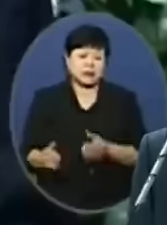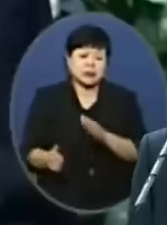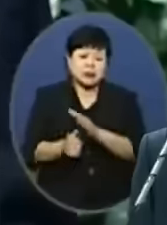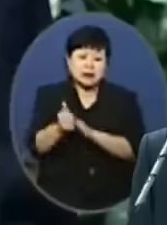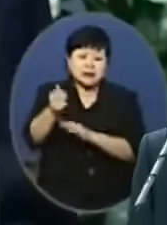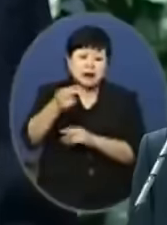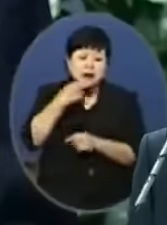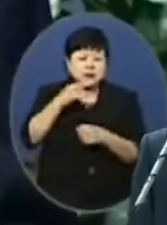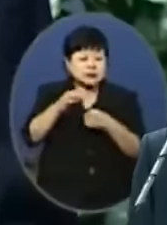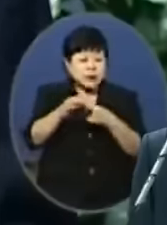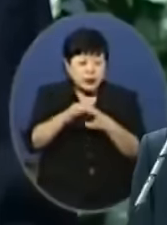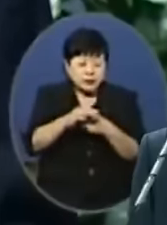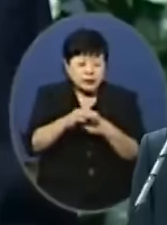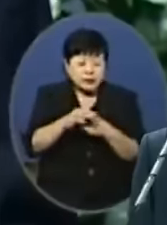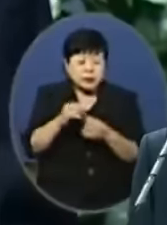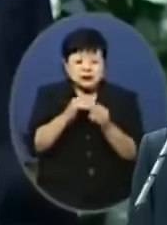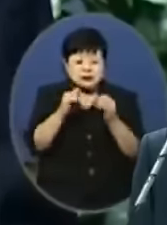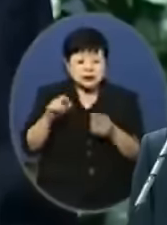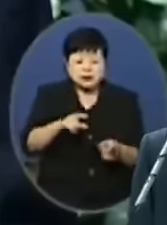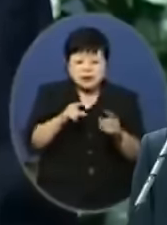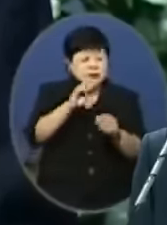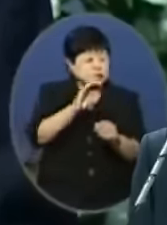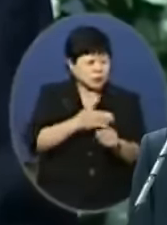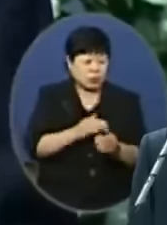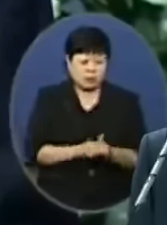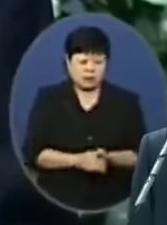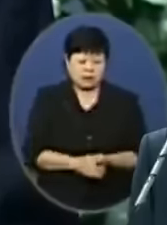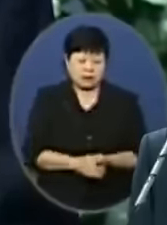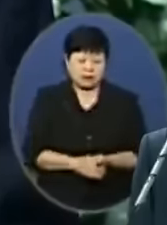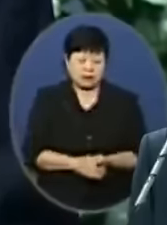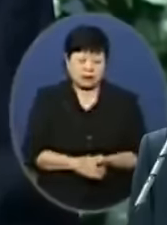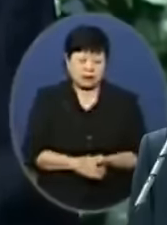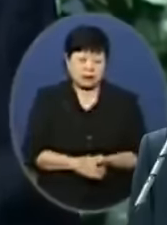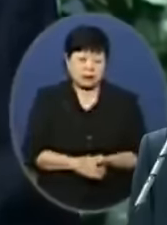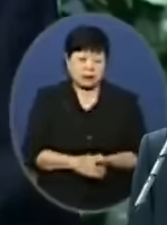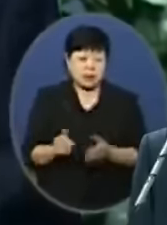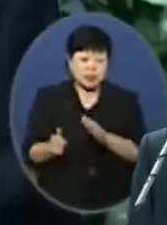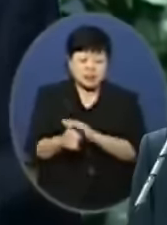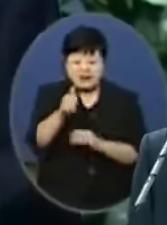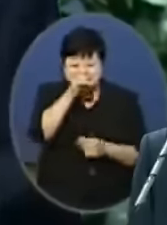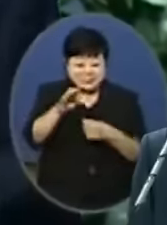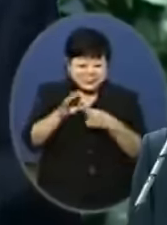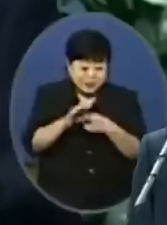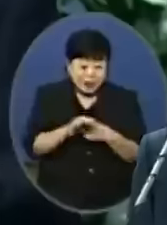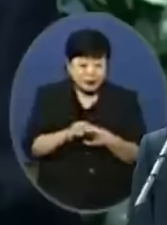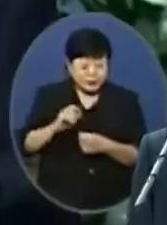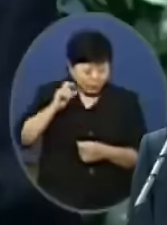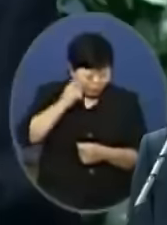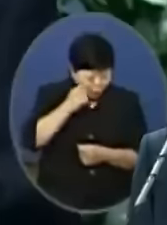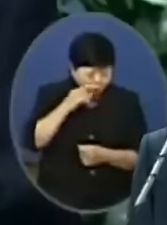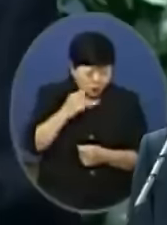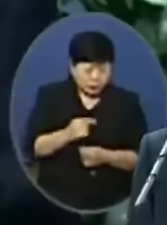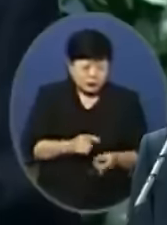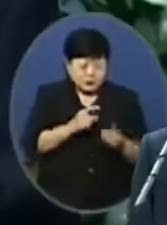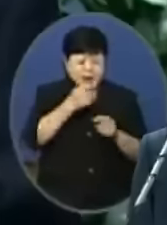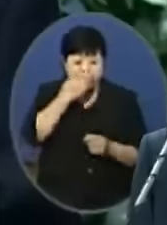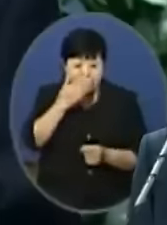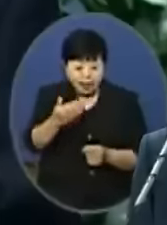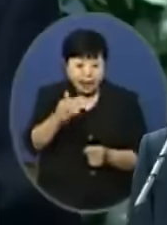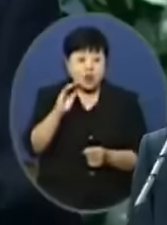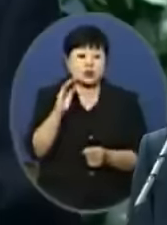없으면 사람들이 살 수 없습니다. 희망이 있으면 어떠한 역경에도 살아갈 수 있는 것입니다.